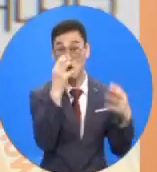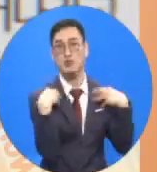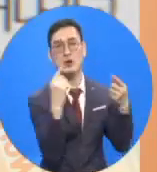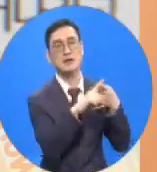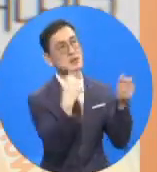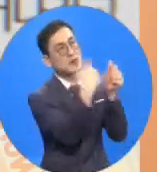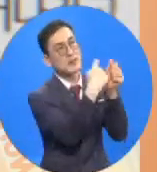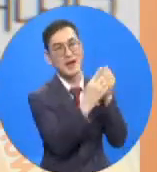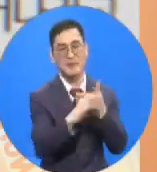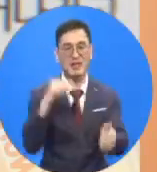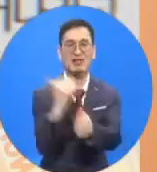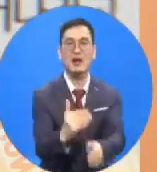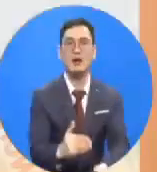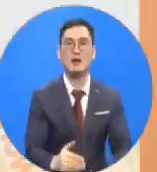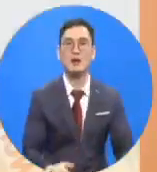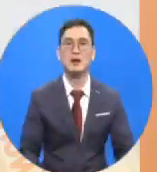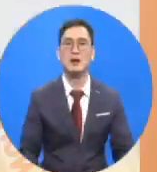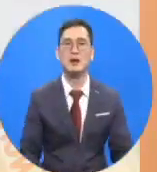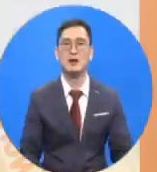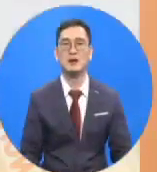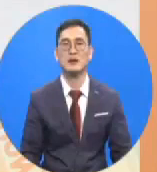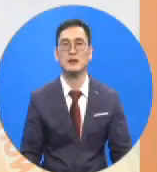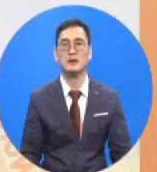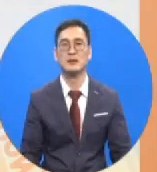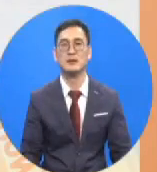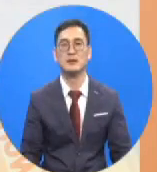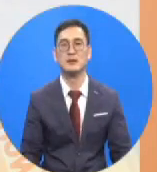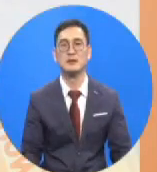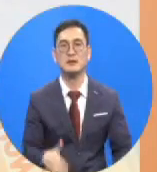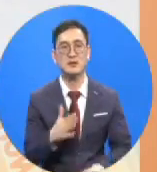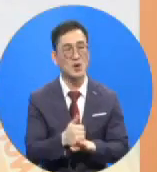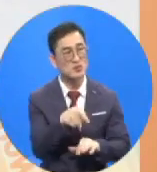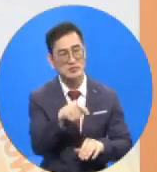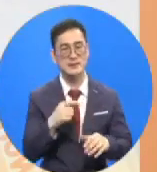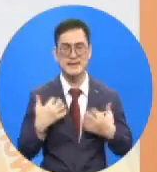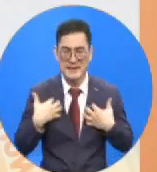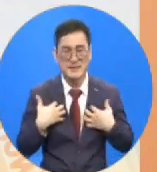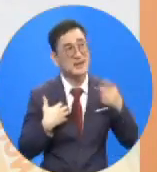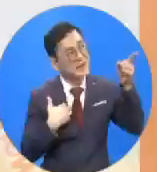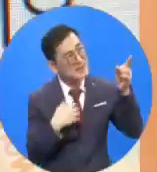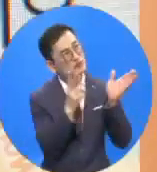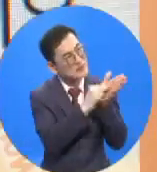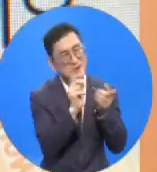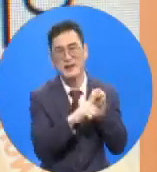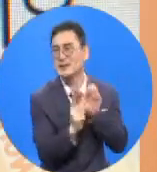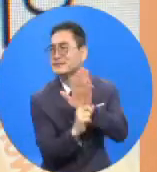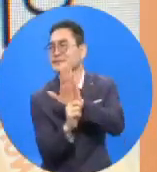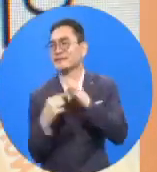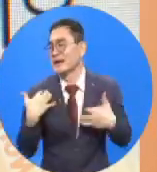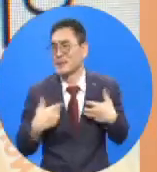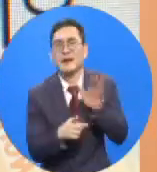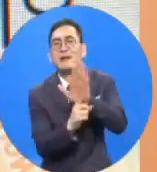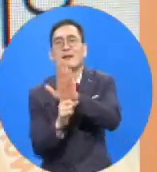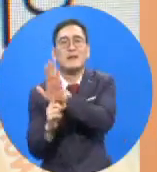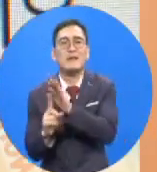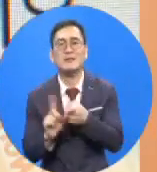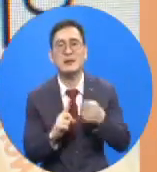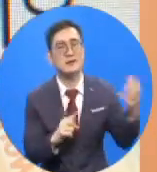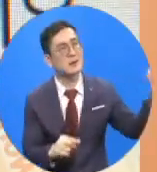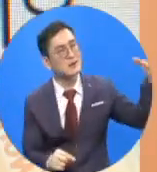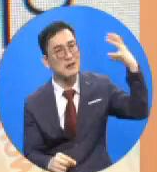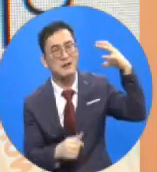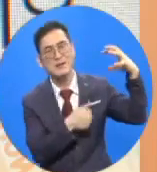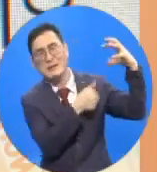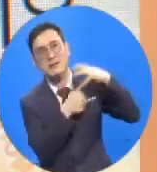바로 하차 시키고 그래서 보니까 결국은 할 수 있는 장이 없기 때문에 개그 프로가 우리가 공중파에 사라져 거 든요 그만큼 어떤 해서